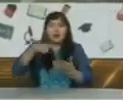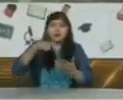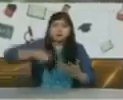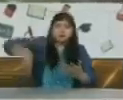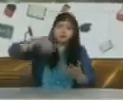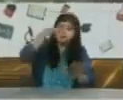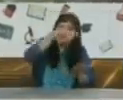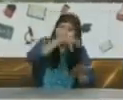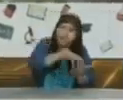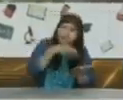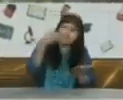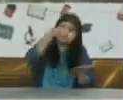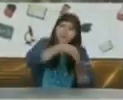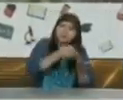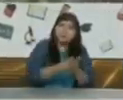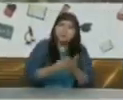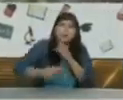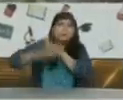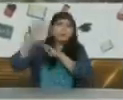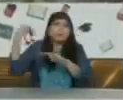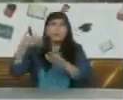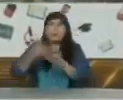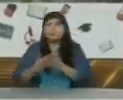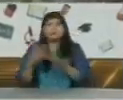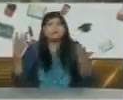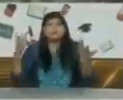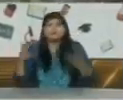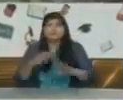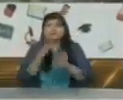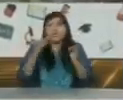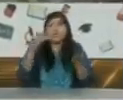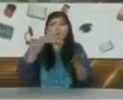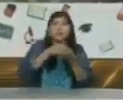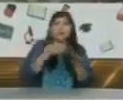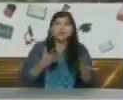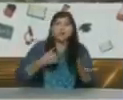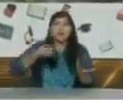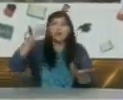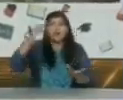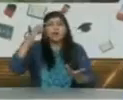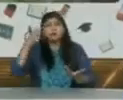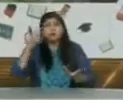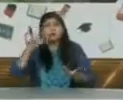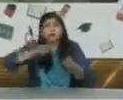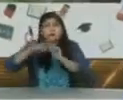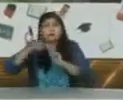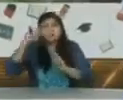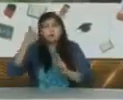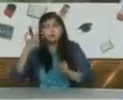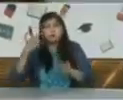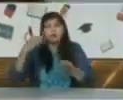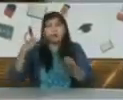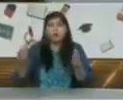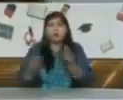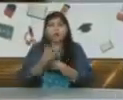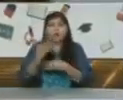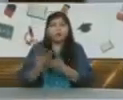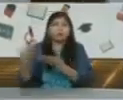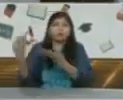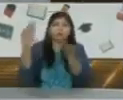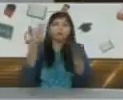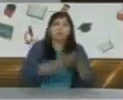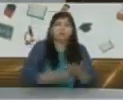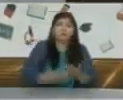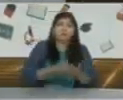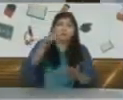ले जा सकती है जहां पहले कभी कोई नहीं पहुंचा जो नया हो। हमारे यहां कहा जाता है, जहां न